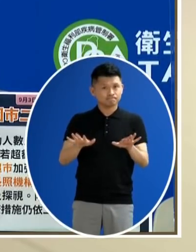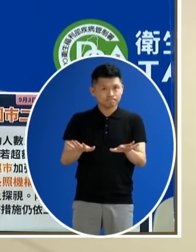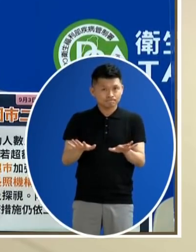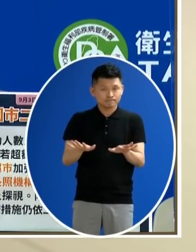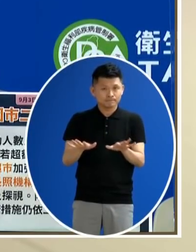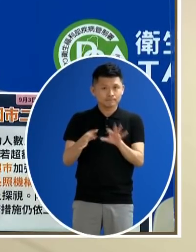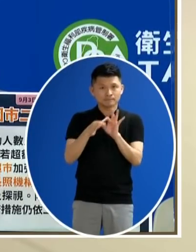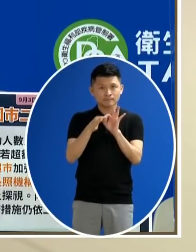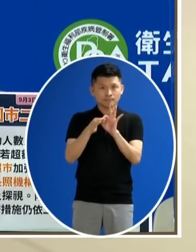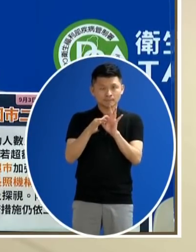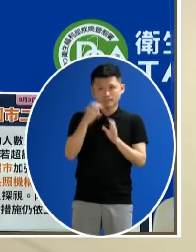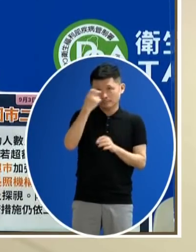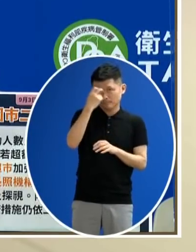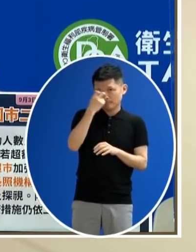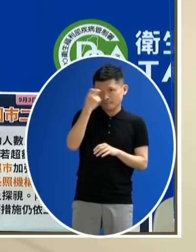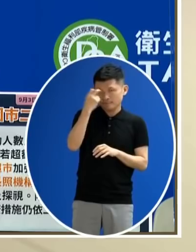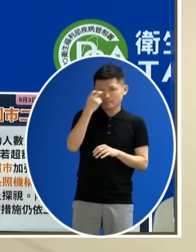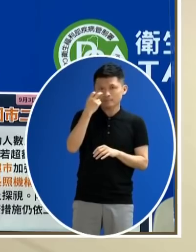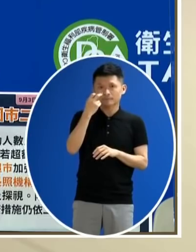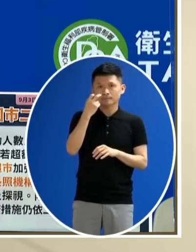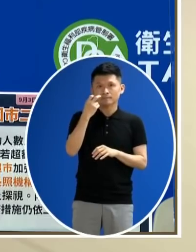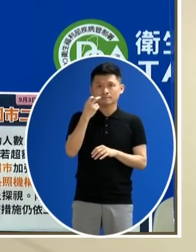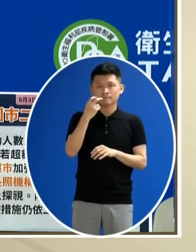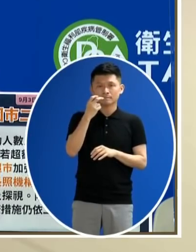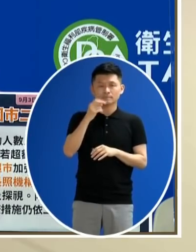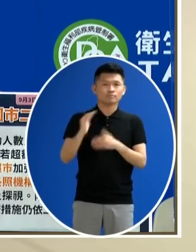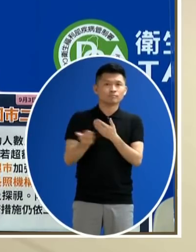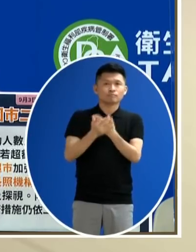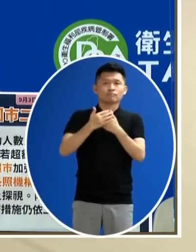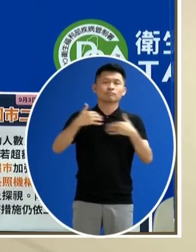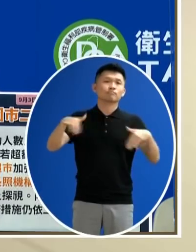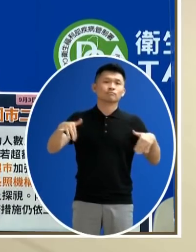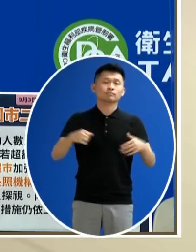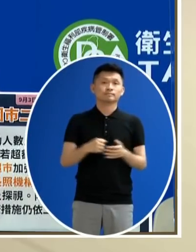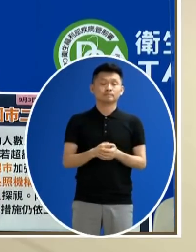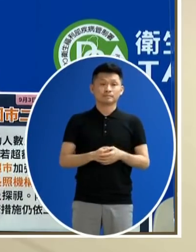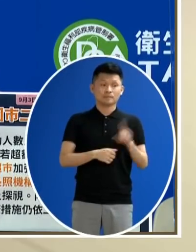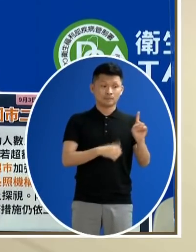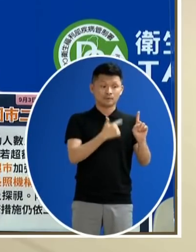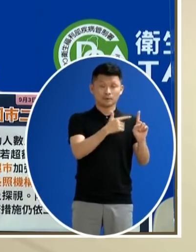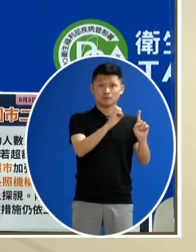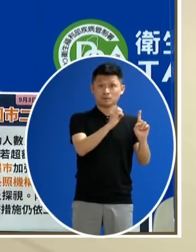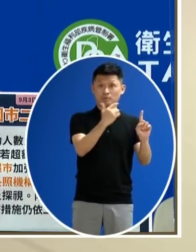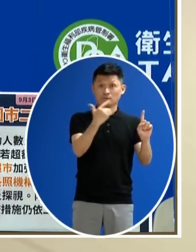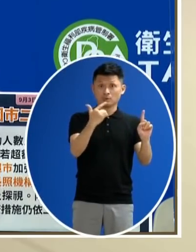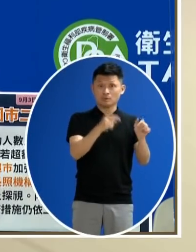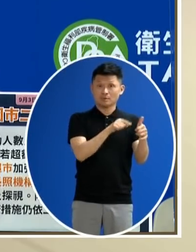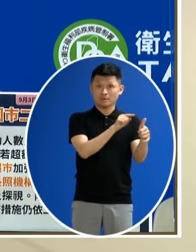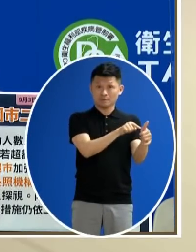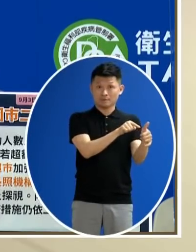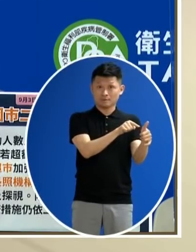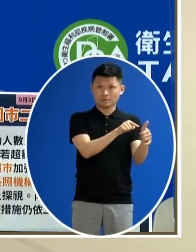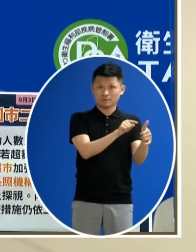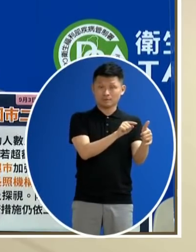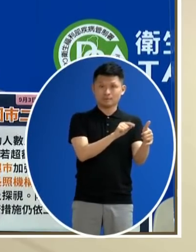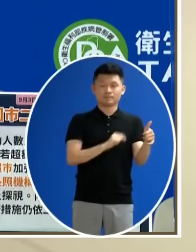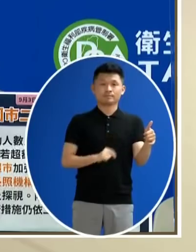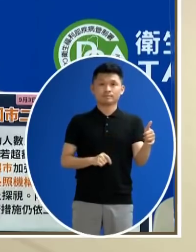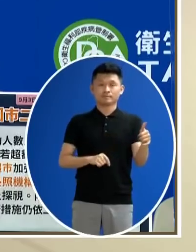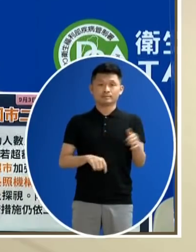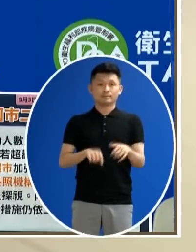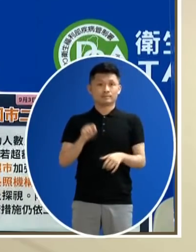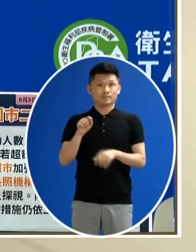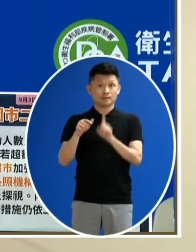细的哈相关的检验都没有哈都完成，不过基本上大概16066哈跟后面这